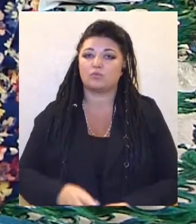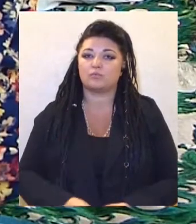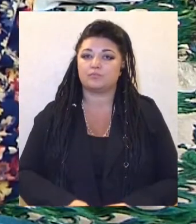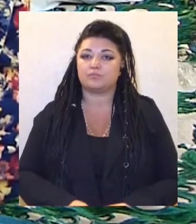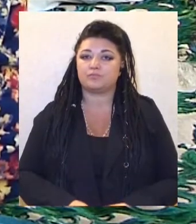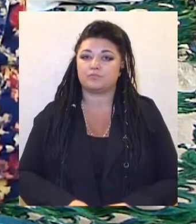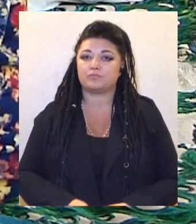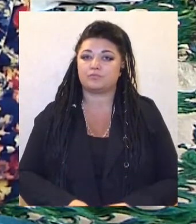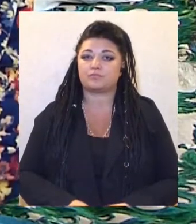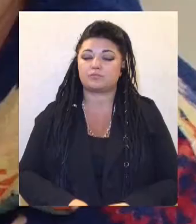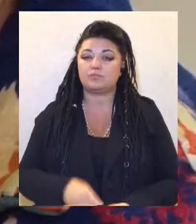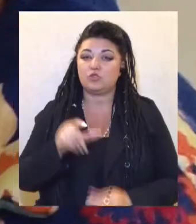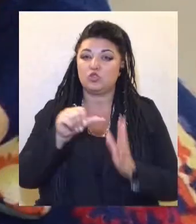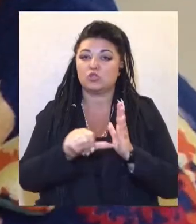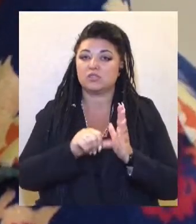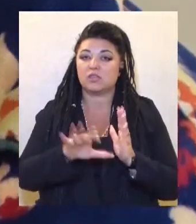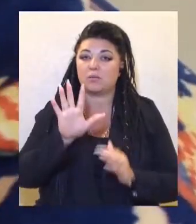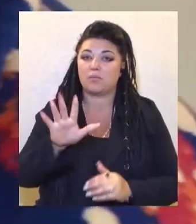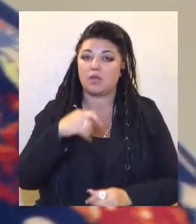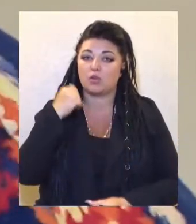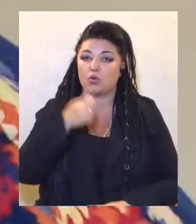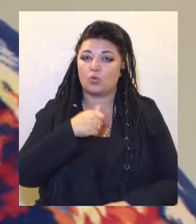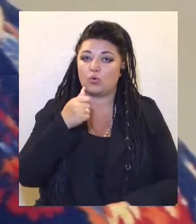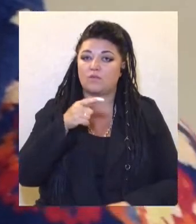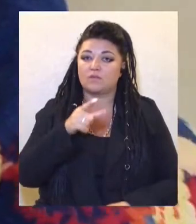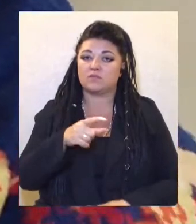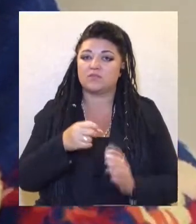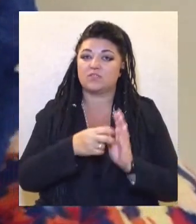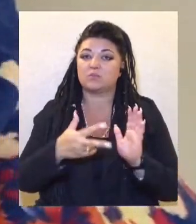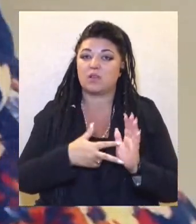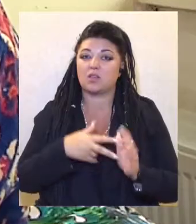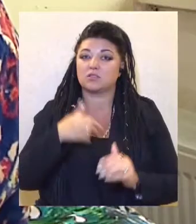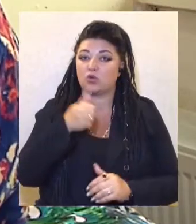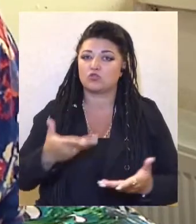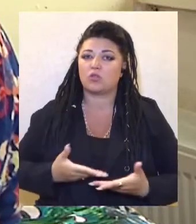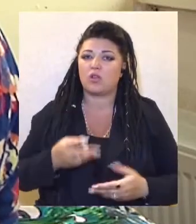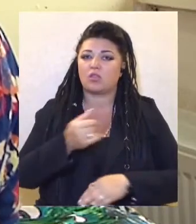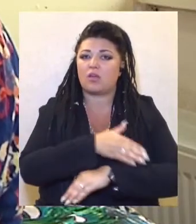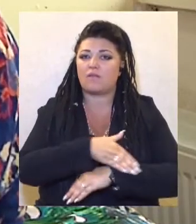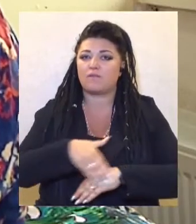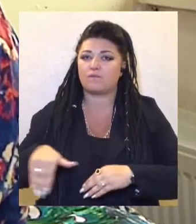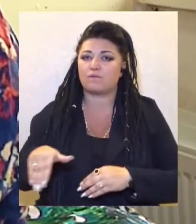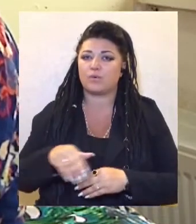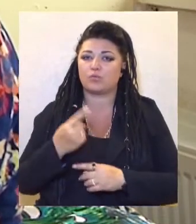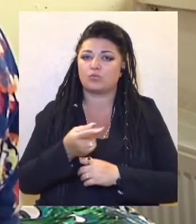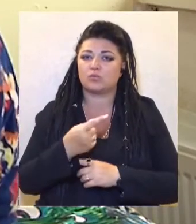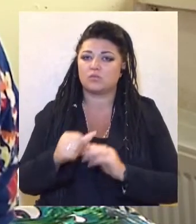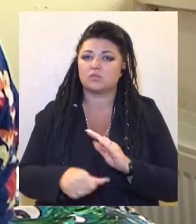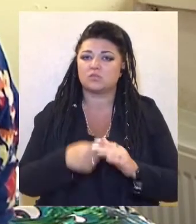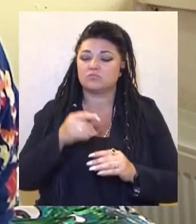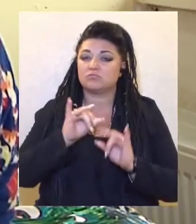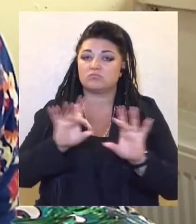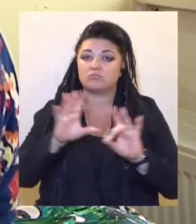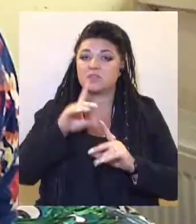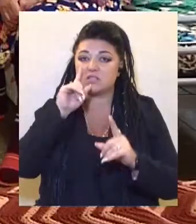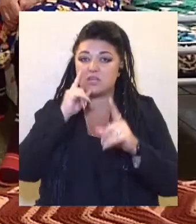Антипіні 65 років. З них 18 вона жила на вулиці. Цей час згадує зі сльозами на очах. Розповідає, сама